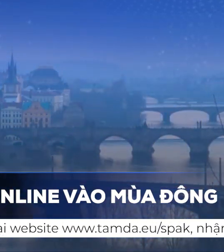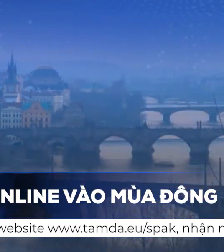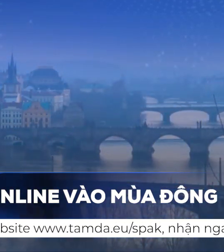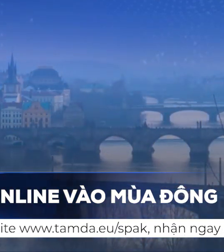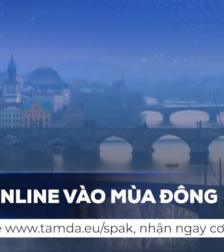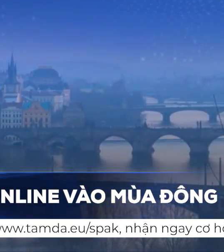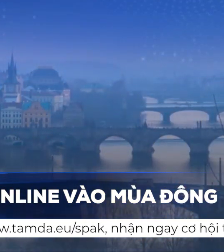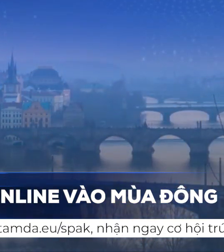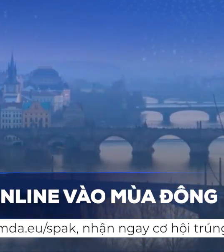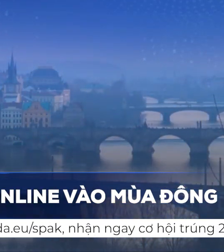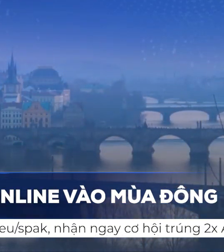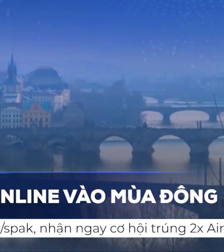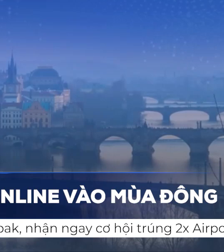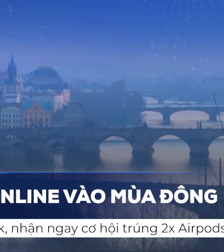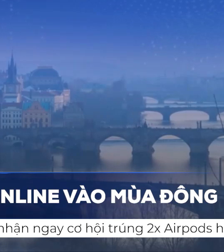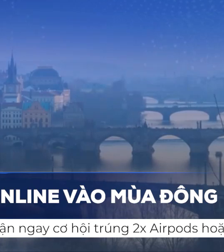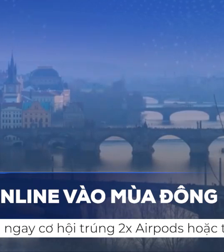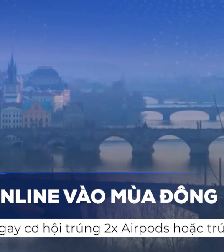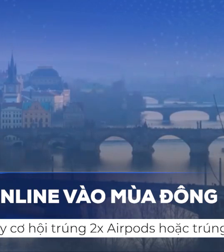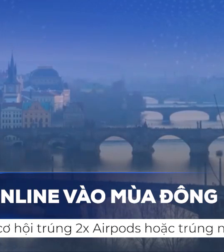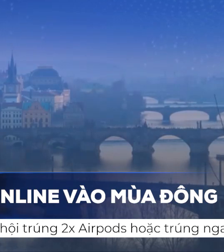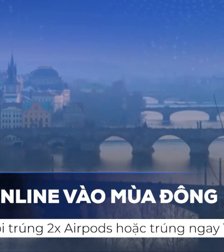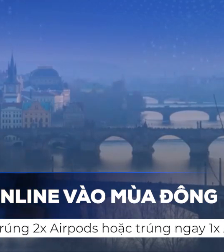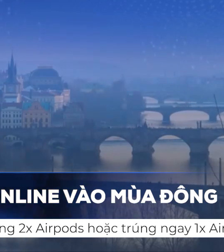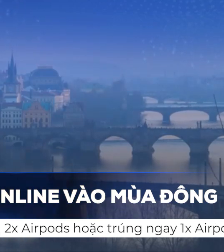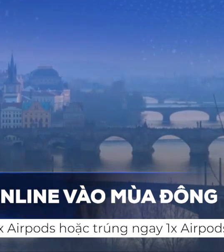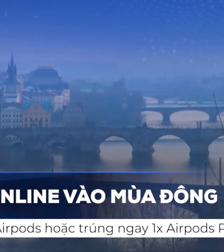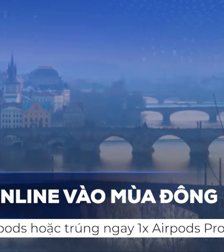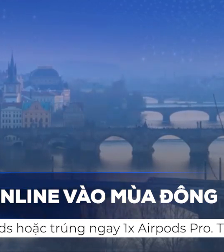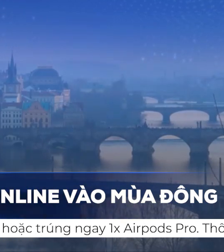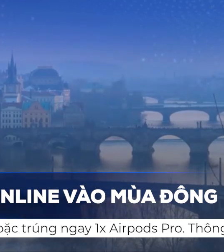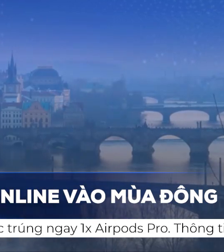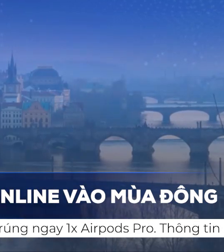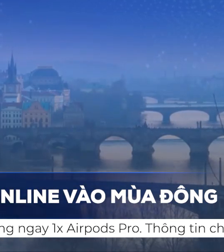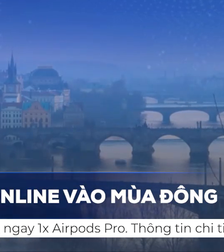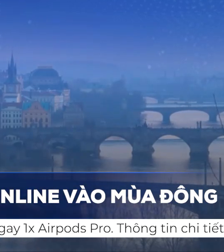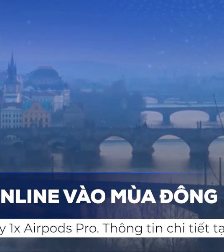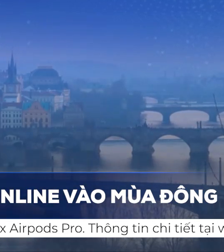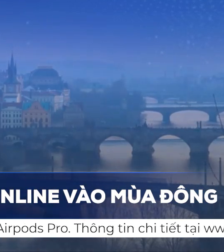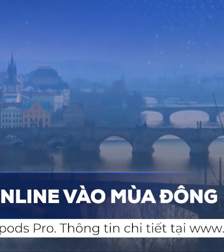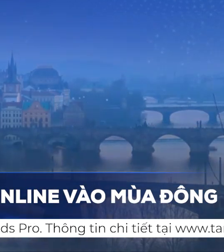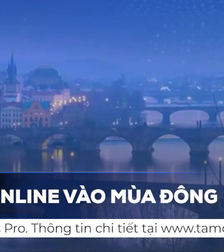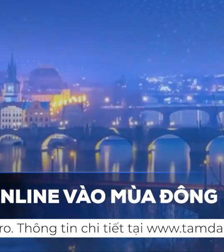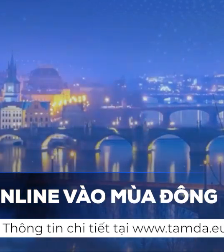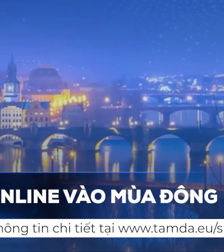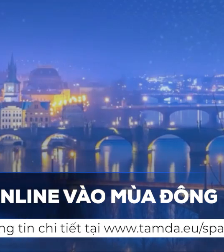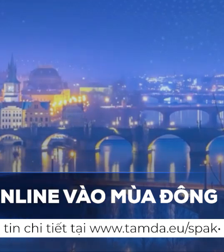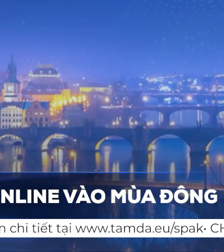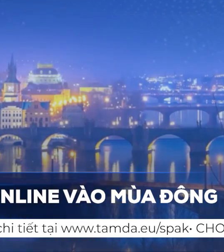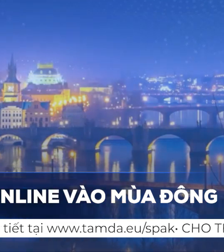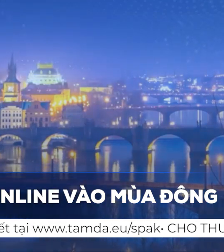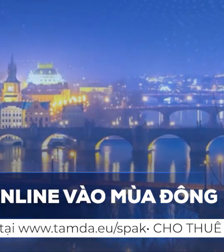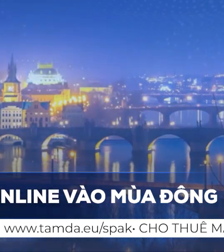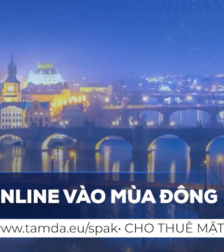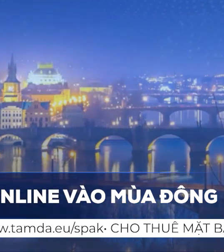chi phí có thể tăng lên gấp nhiều lần các trường đại học đang xem xét và thảo luận với chính phủ về khả năng nhận hỗ trợ từ nhà nước để có thể